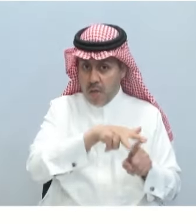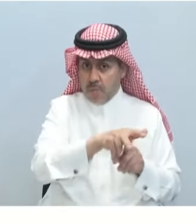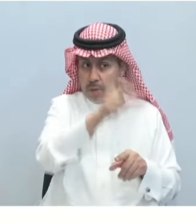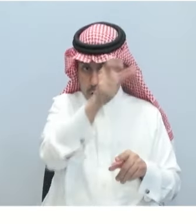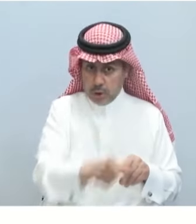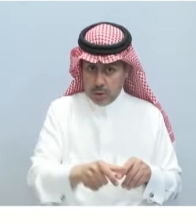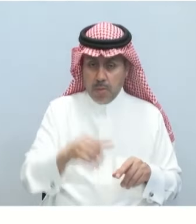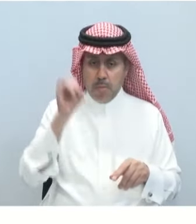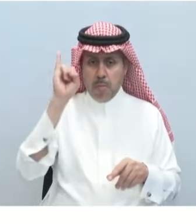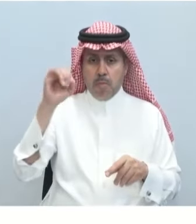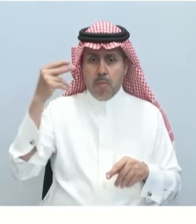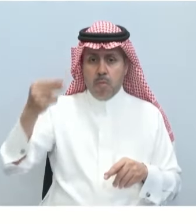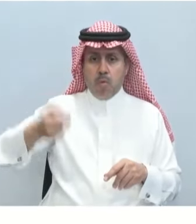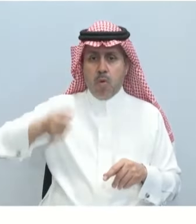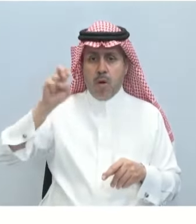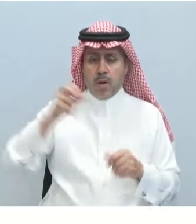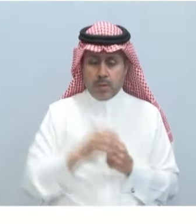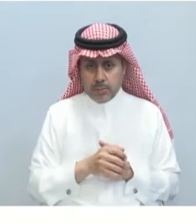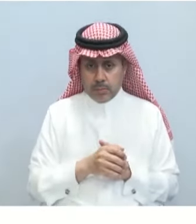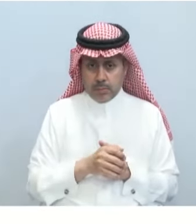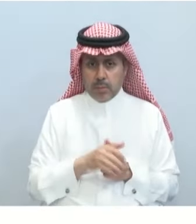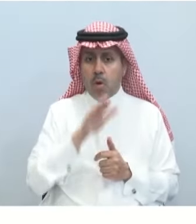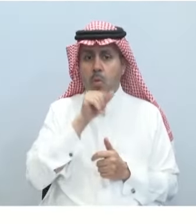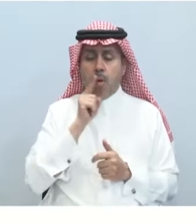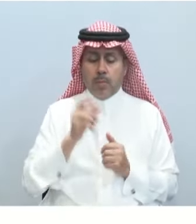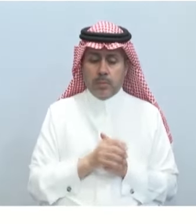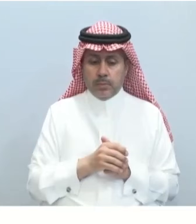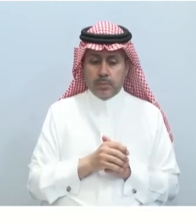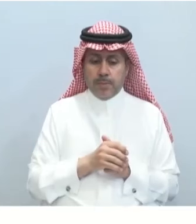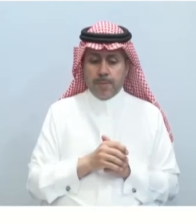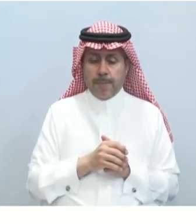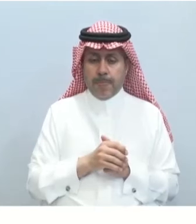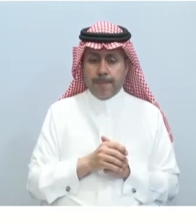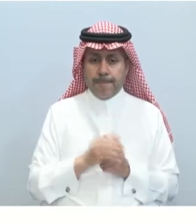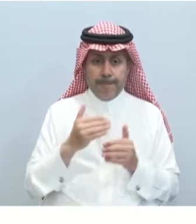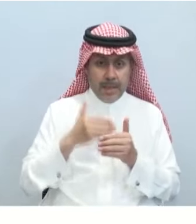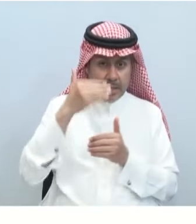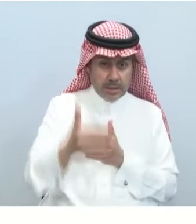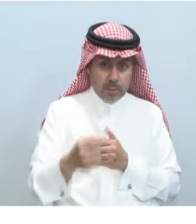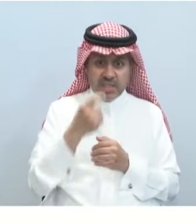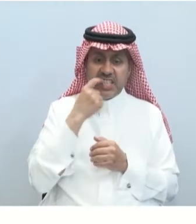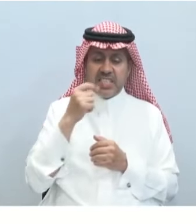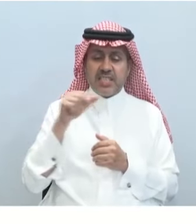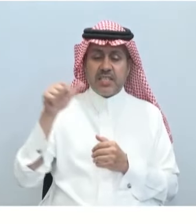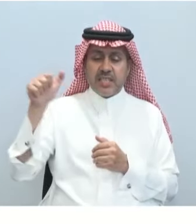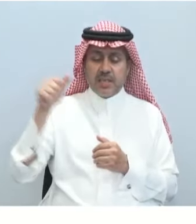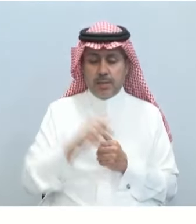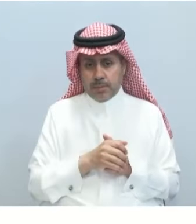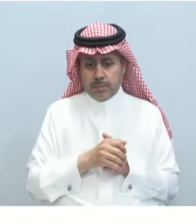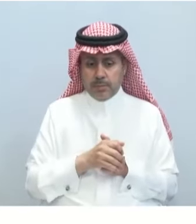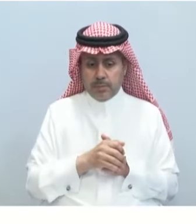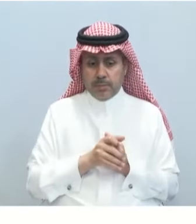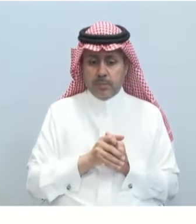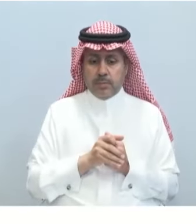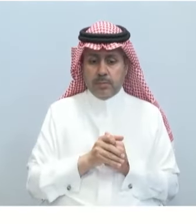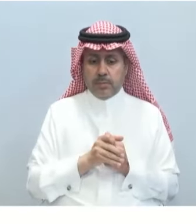ذوي الاعاقه او احد الوالدين او ممن تجاوز 60 عاما او الحامل اذا نتج